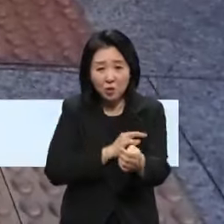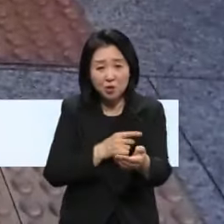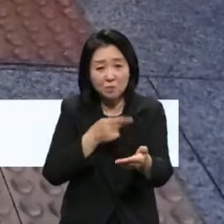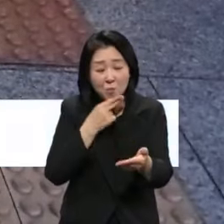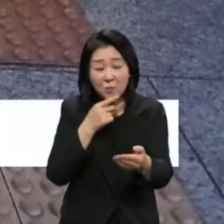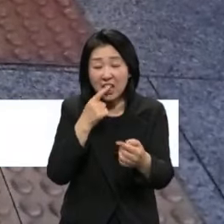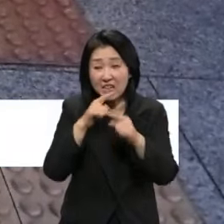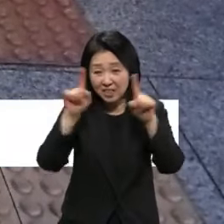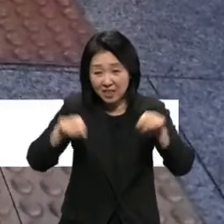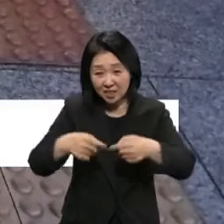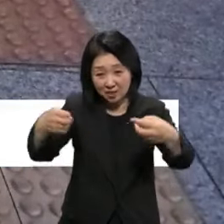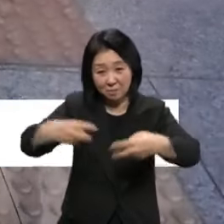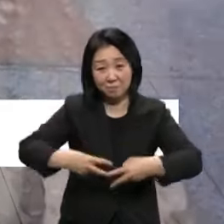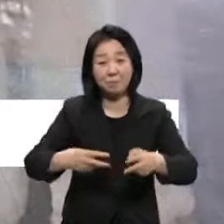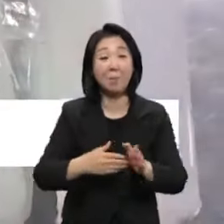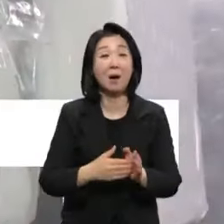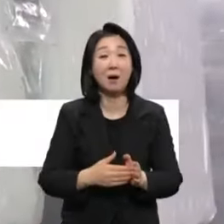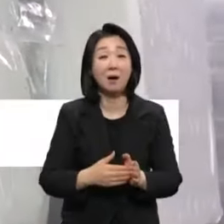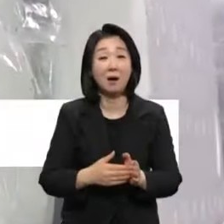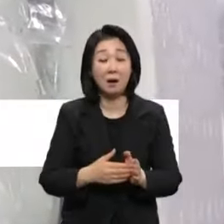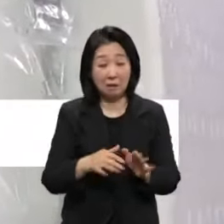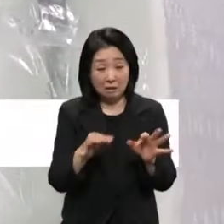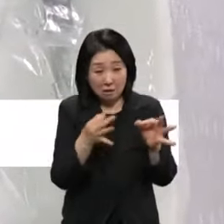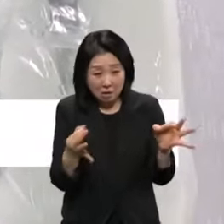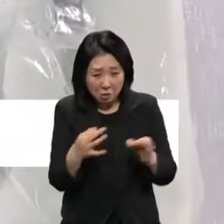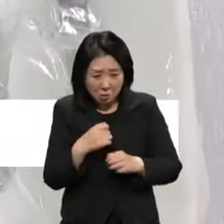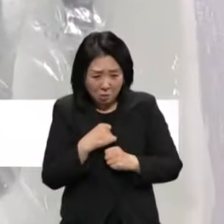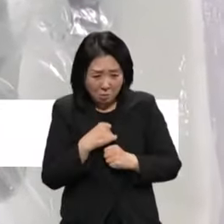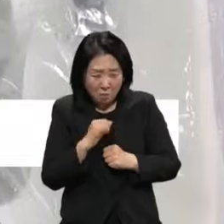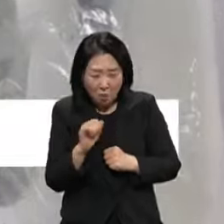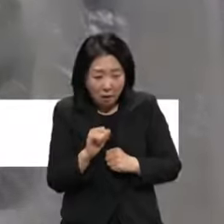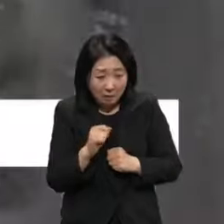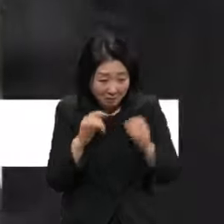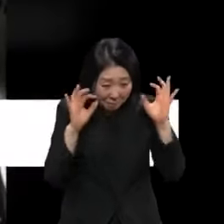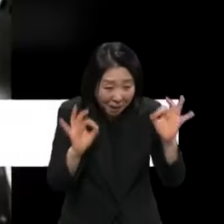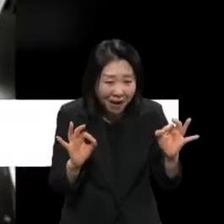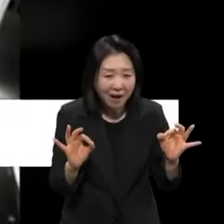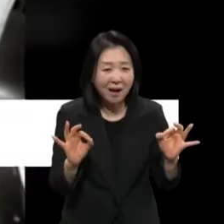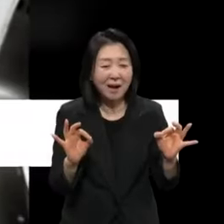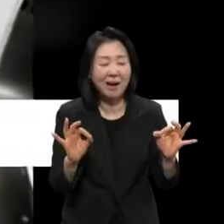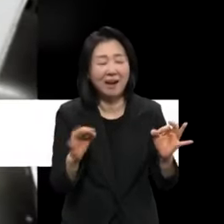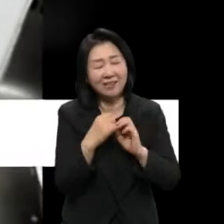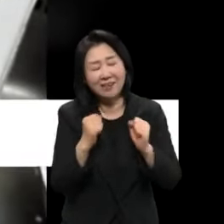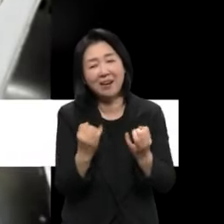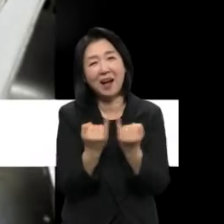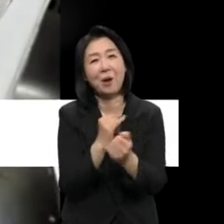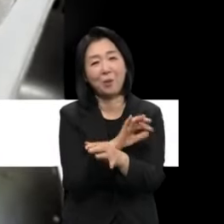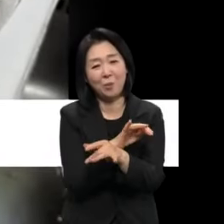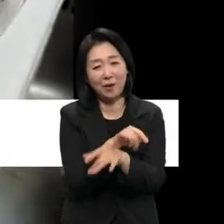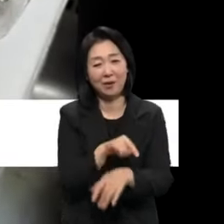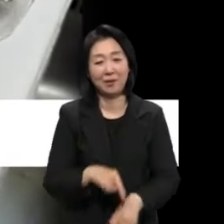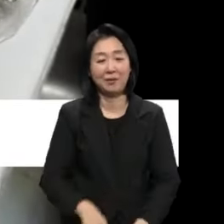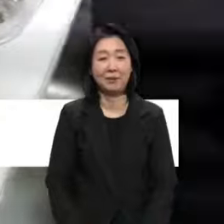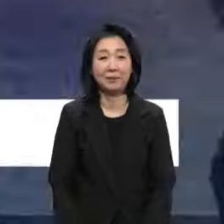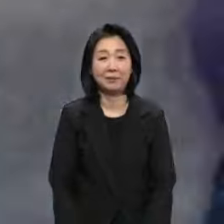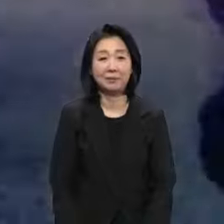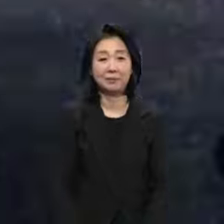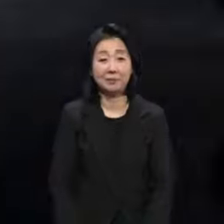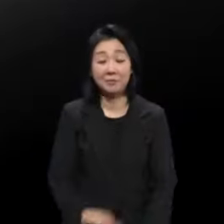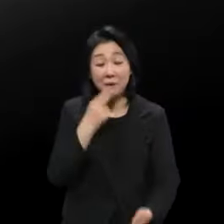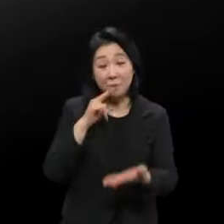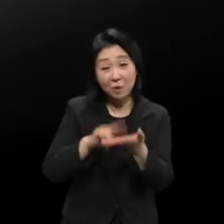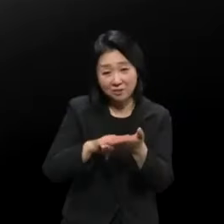상자가 지구대에 배달됐습니다. 뜯기 전 경계한 게 무색하게 상자 안에서는 싱싱한 암컷 꽃게가 나왔습니다.